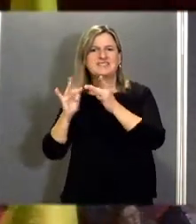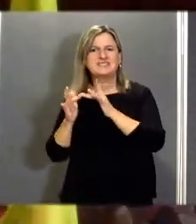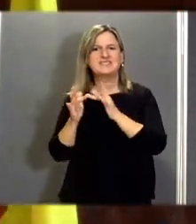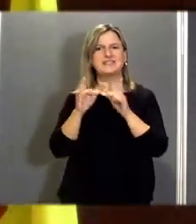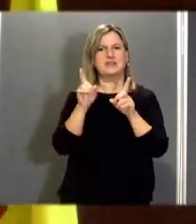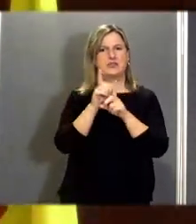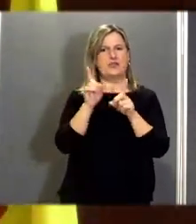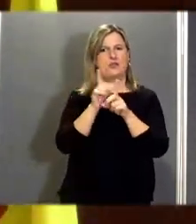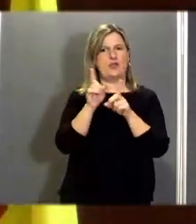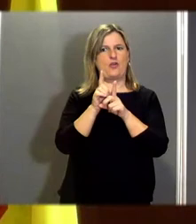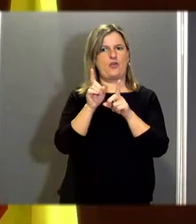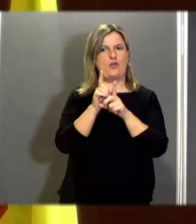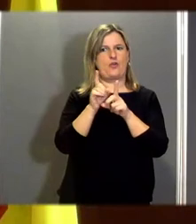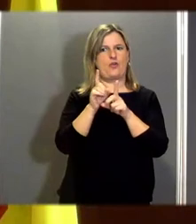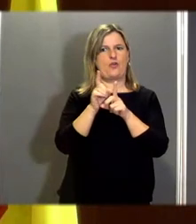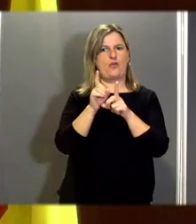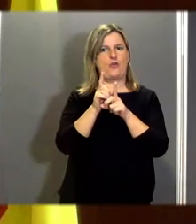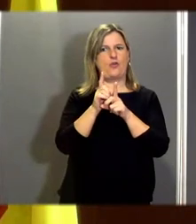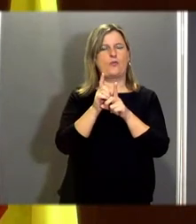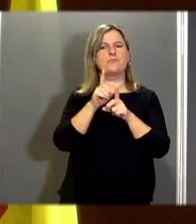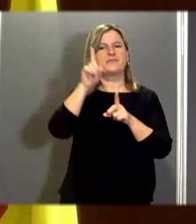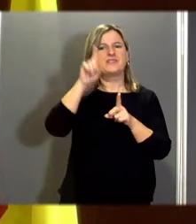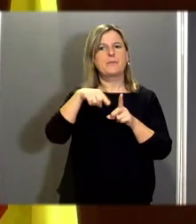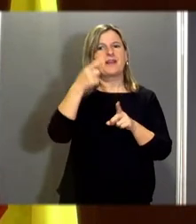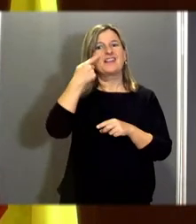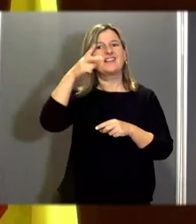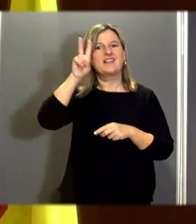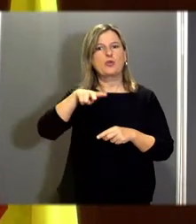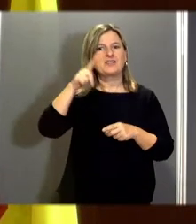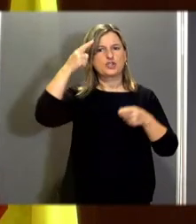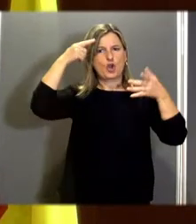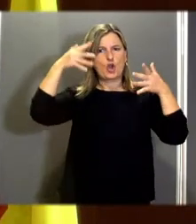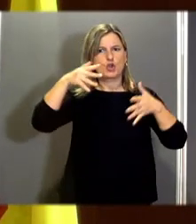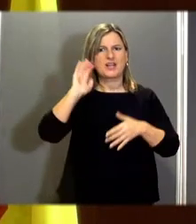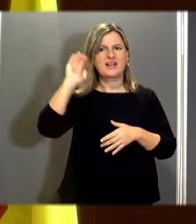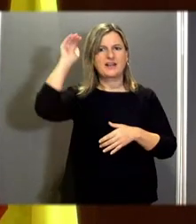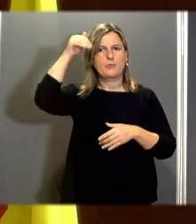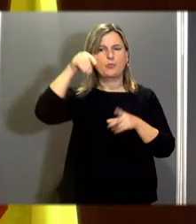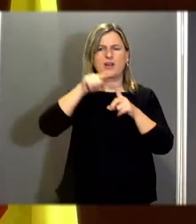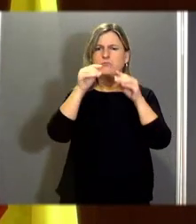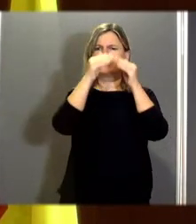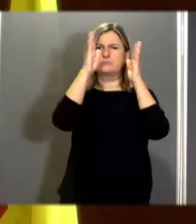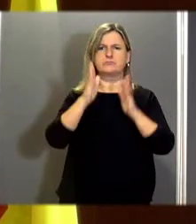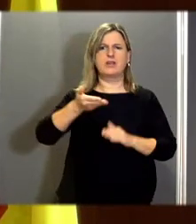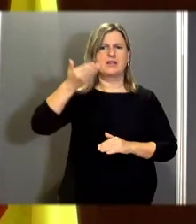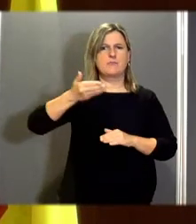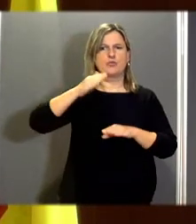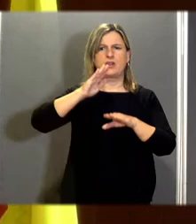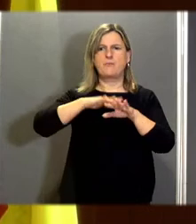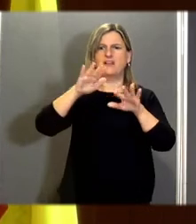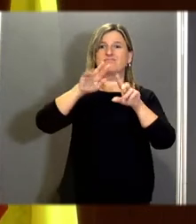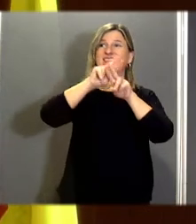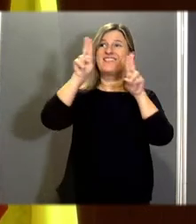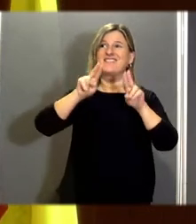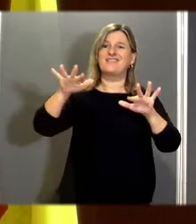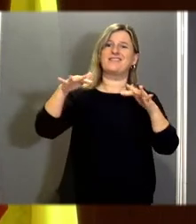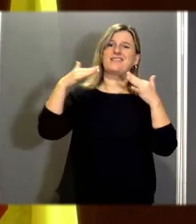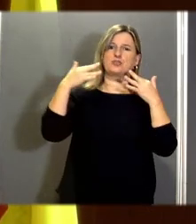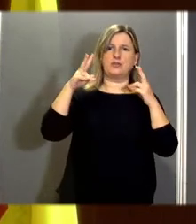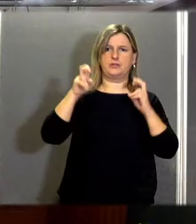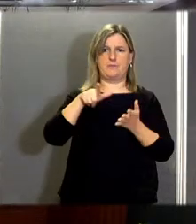catalans i, finalment, reconèixer el Consell de la República com un agent importantíssim per la internacionalització del català.